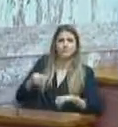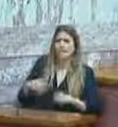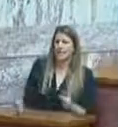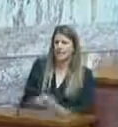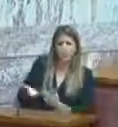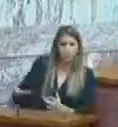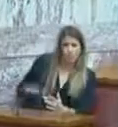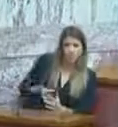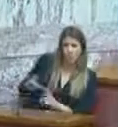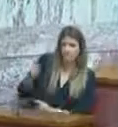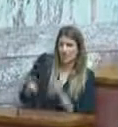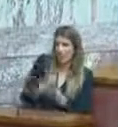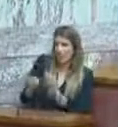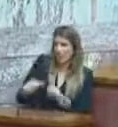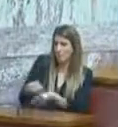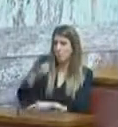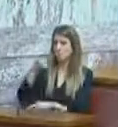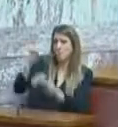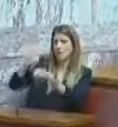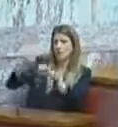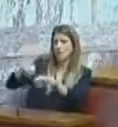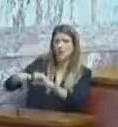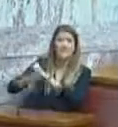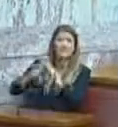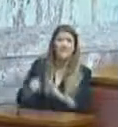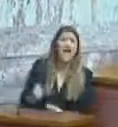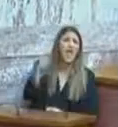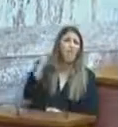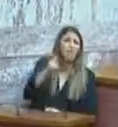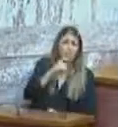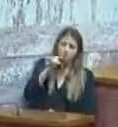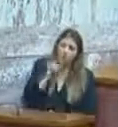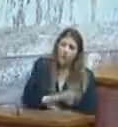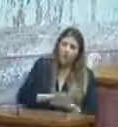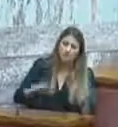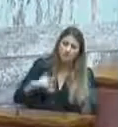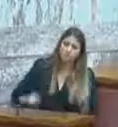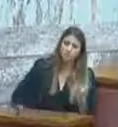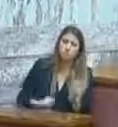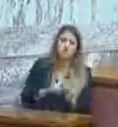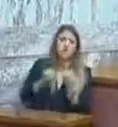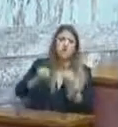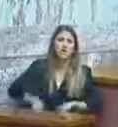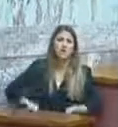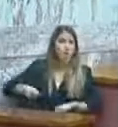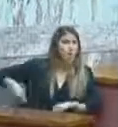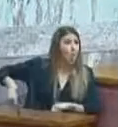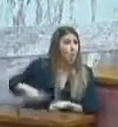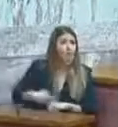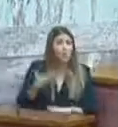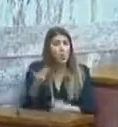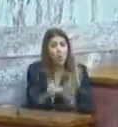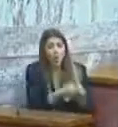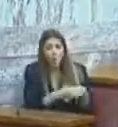το πράξαμε για μια ακόμη φορά. Όλη η αντιπολίτευση, επαναλαμβάνω, όλη η αντιπολίτευση ζήτησε να έρθουν οι μάρτυρες